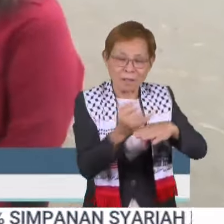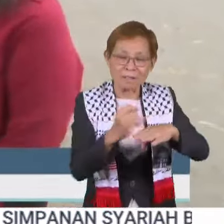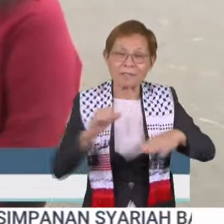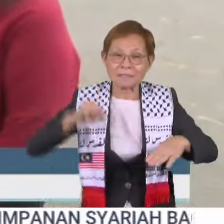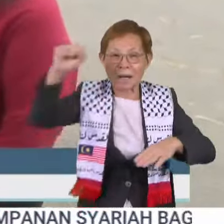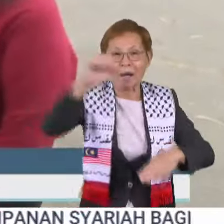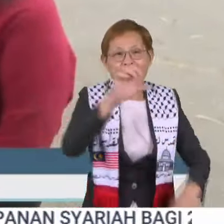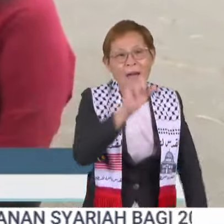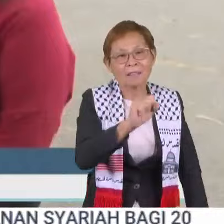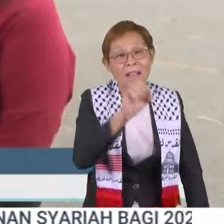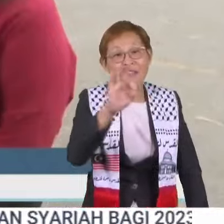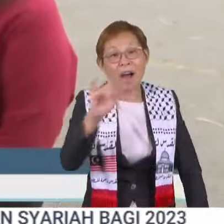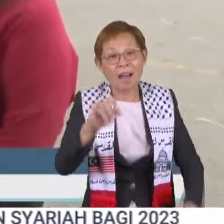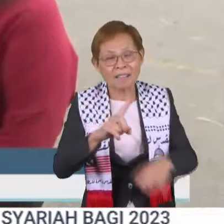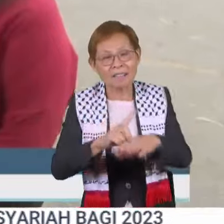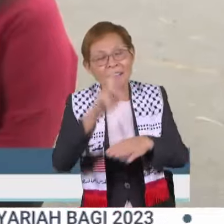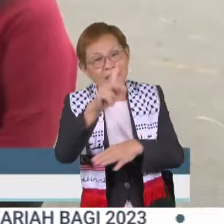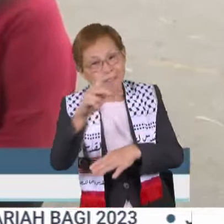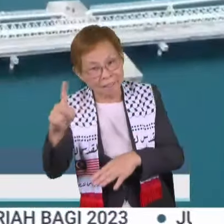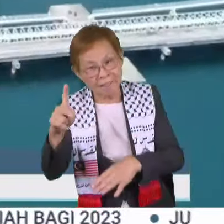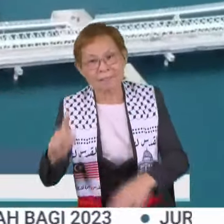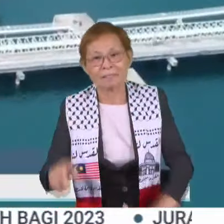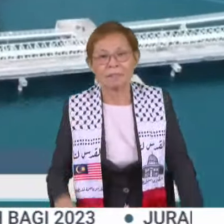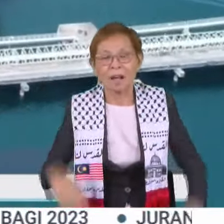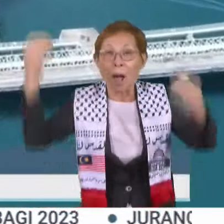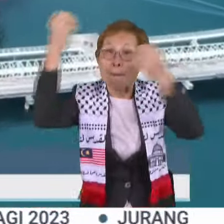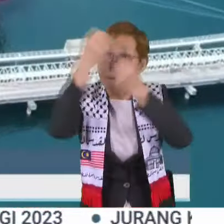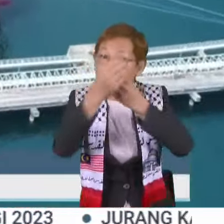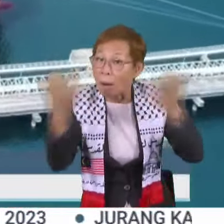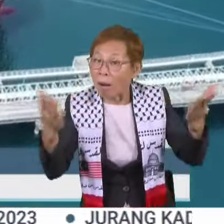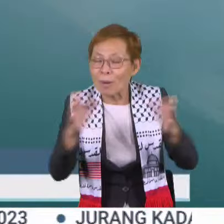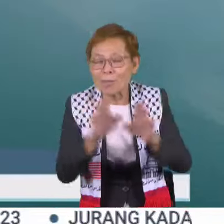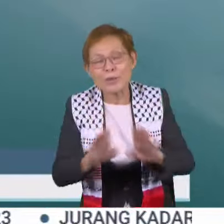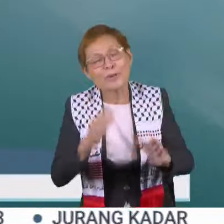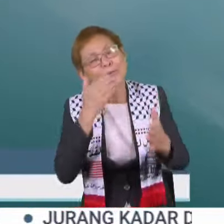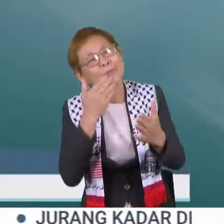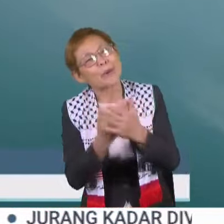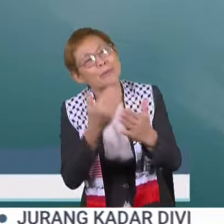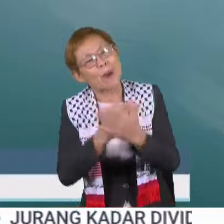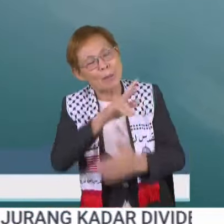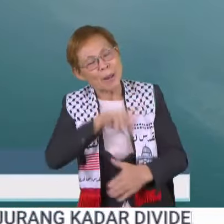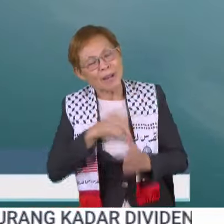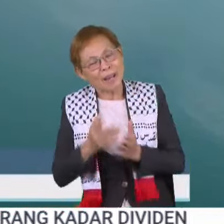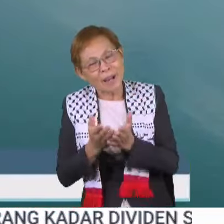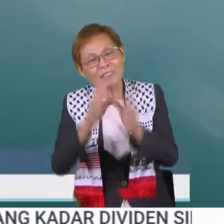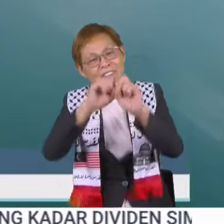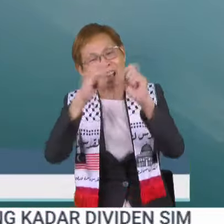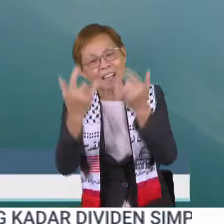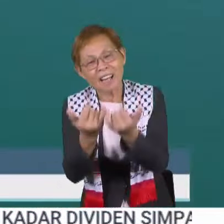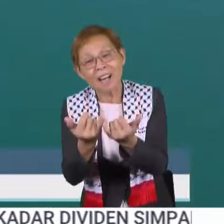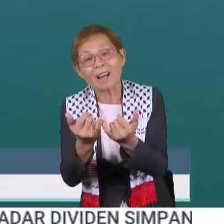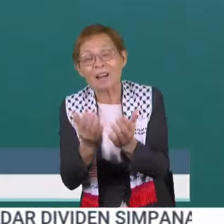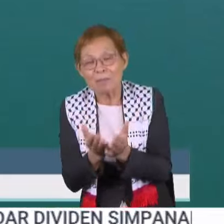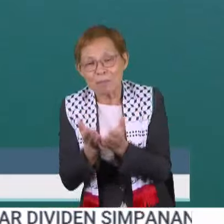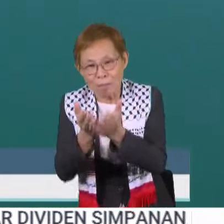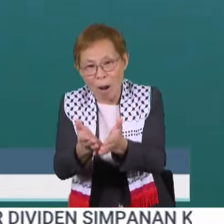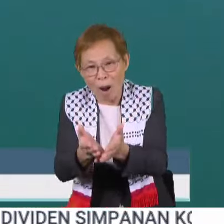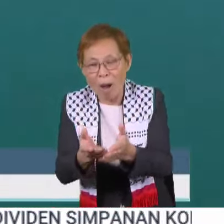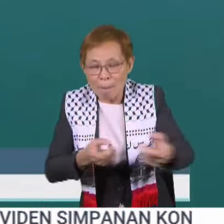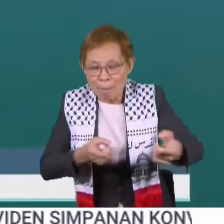Sabah FSI di Kota Kinabalu Pengumuman itu berita baik kepada pemilik kapal Syarikat perkapalan pengendali